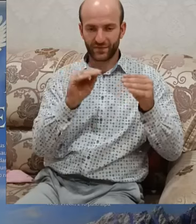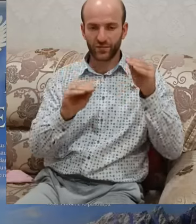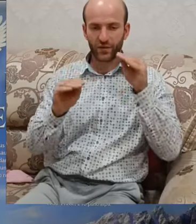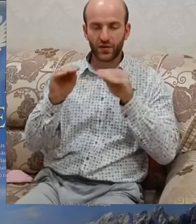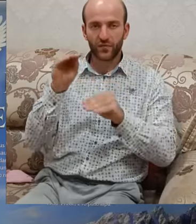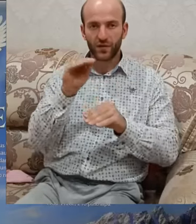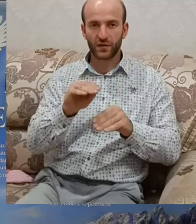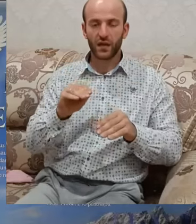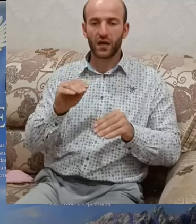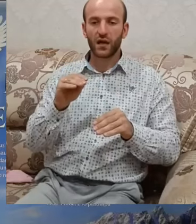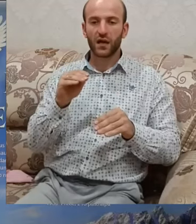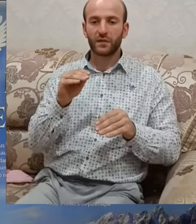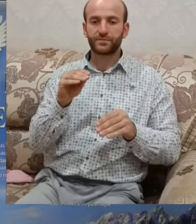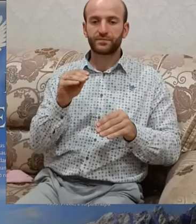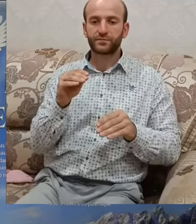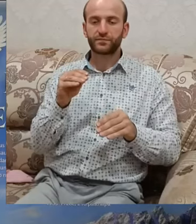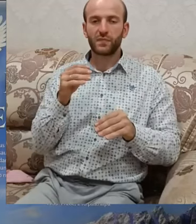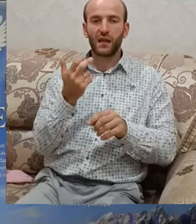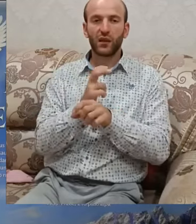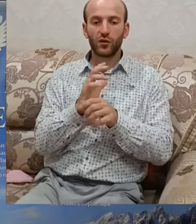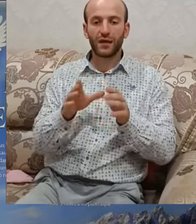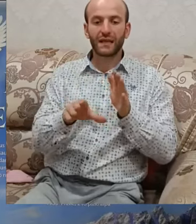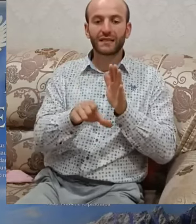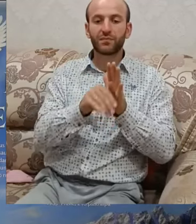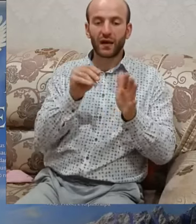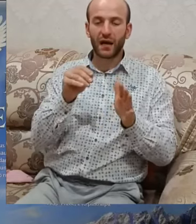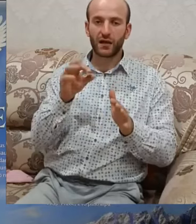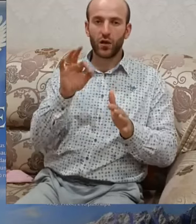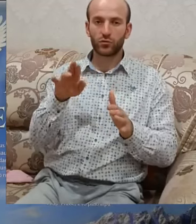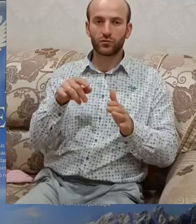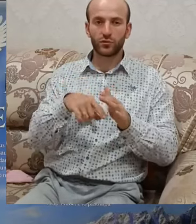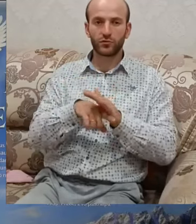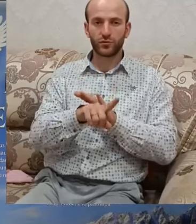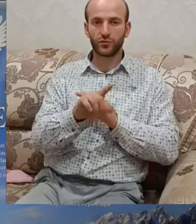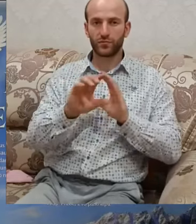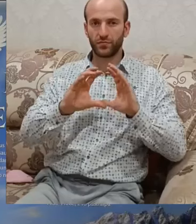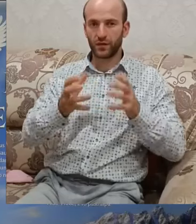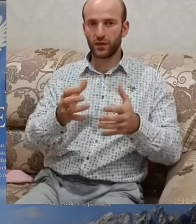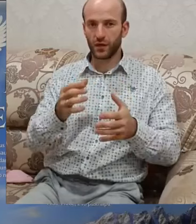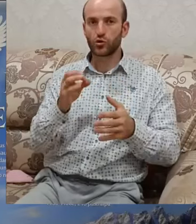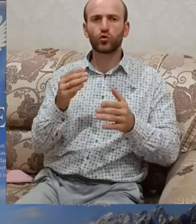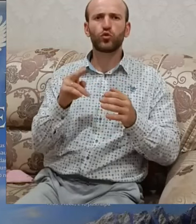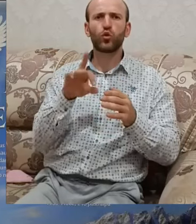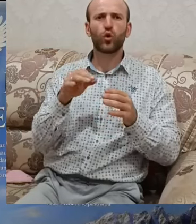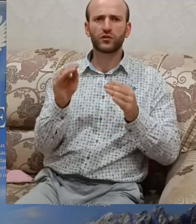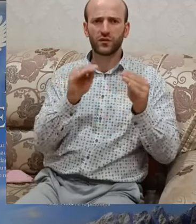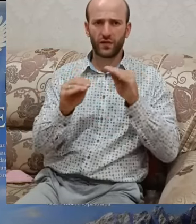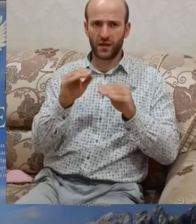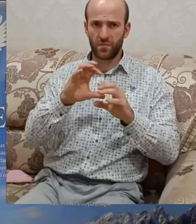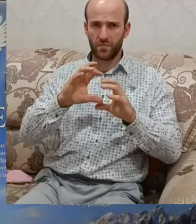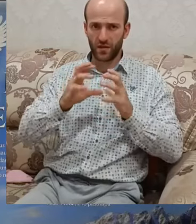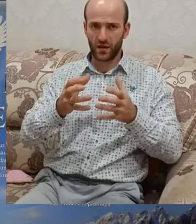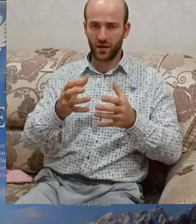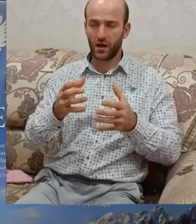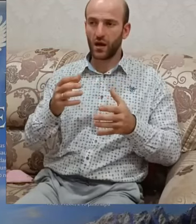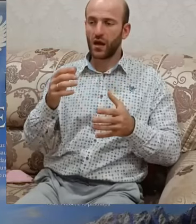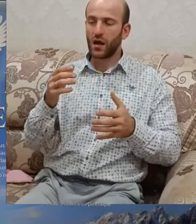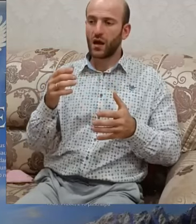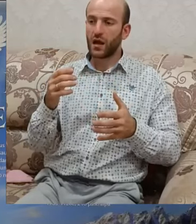efeziečiams. Послание Ефесянам. Tai karališkoji sėkla, семя, kuri tiki šiuo žodžiu.